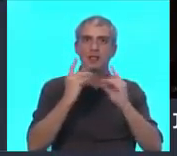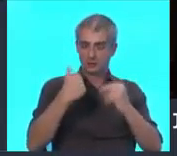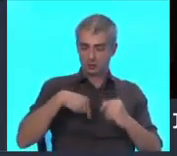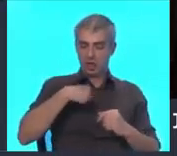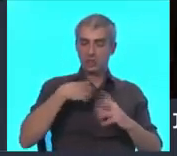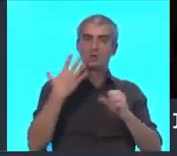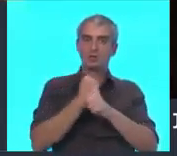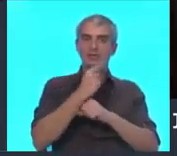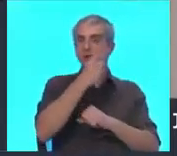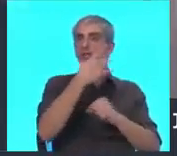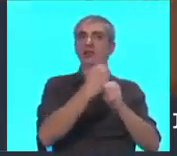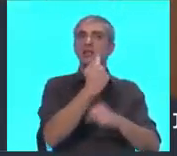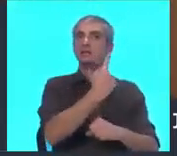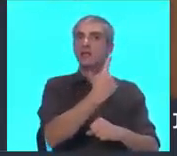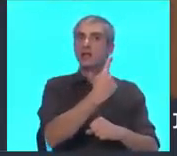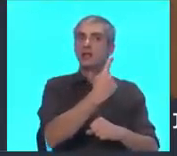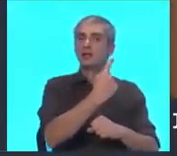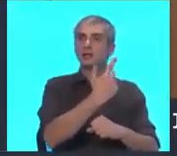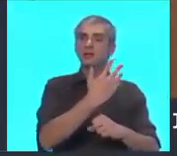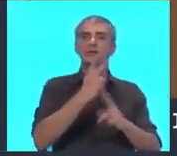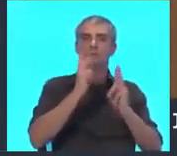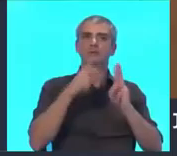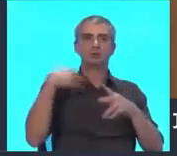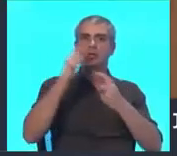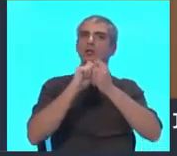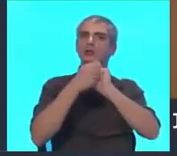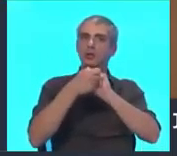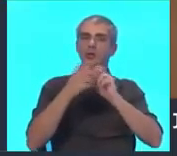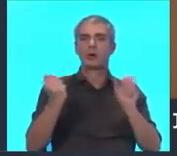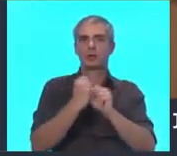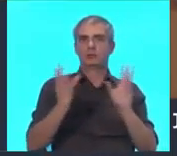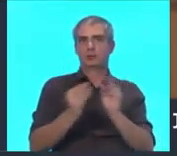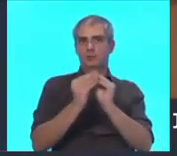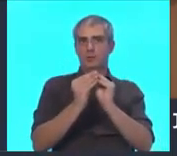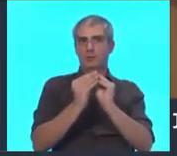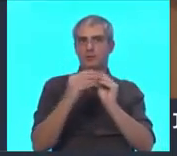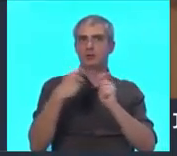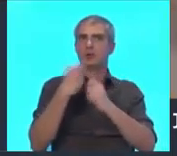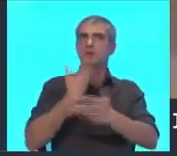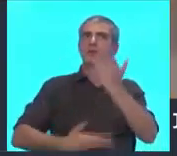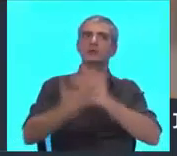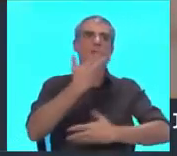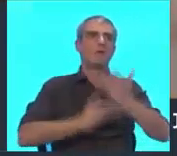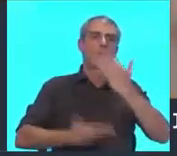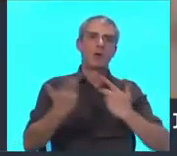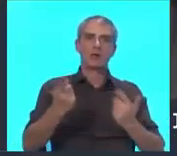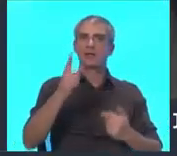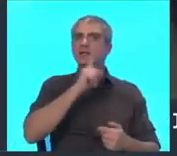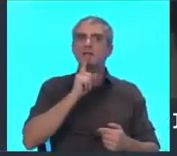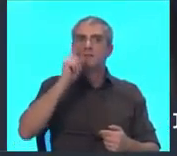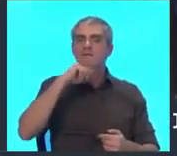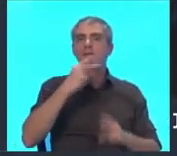שהיא תצליח, שיש שינוי, זה ביחד. שנשתף פעולה. תראי, אמא ואבא יש רק אחד.